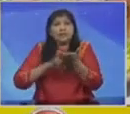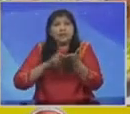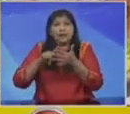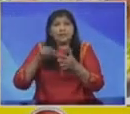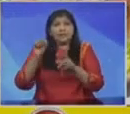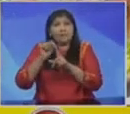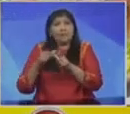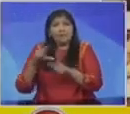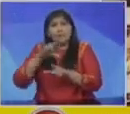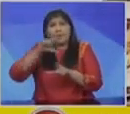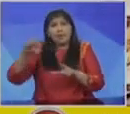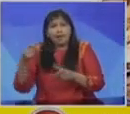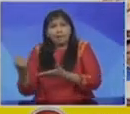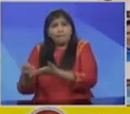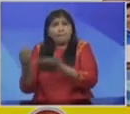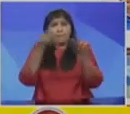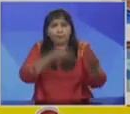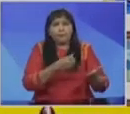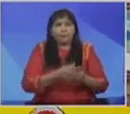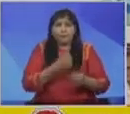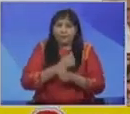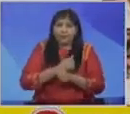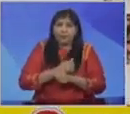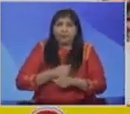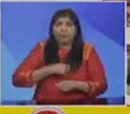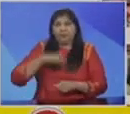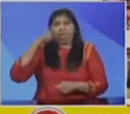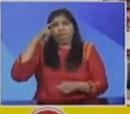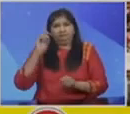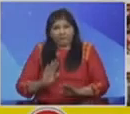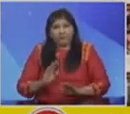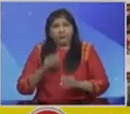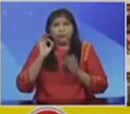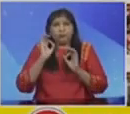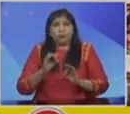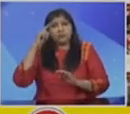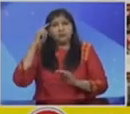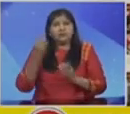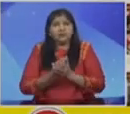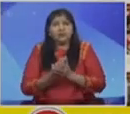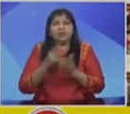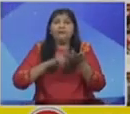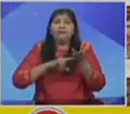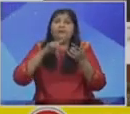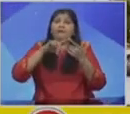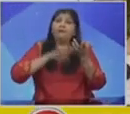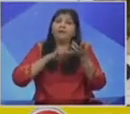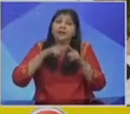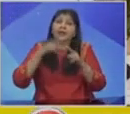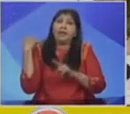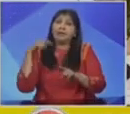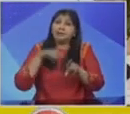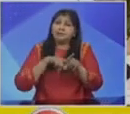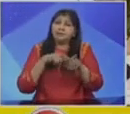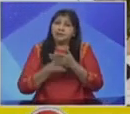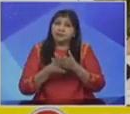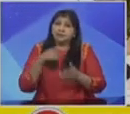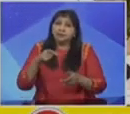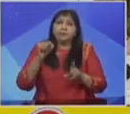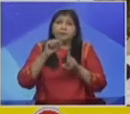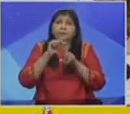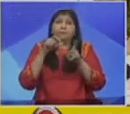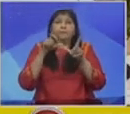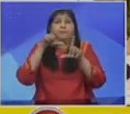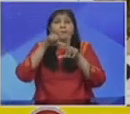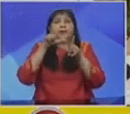मिली है। ये हमारी सरकार का सौभाग्य है कि वेंकट रेड्डी जी को पिछले साल पद्मश्री से